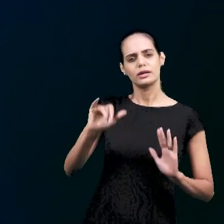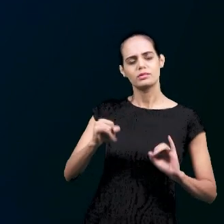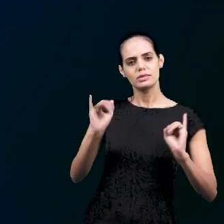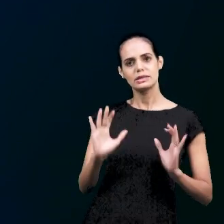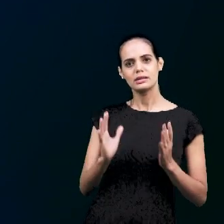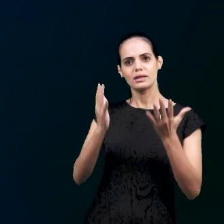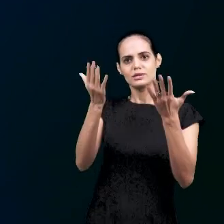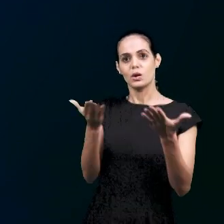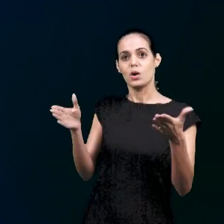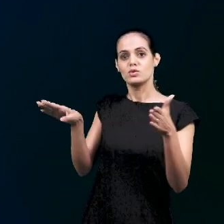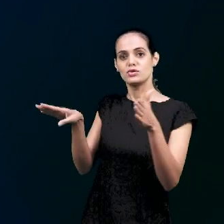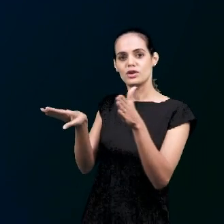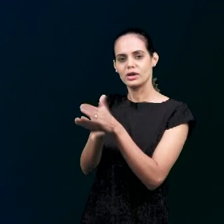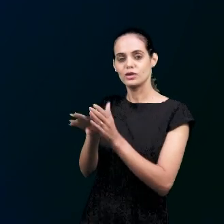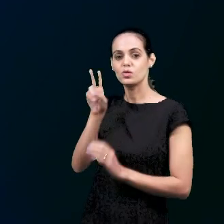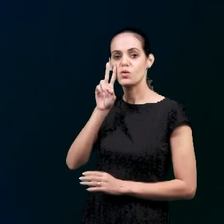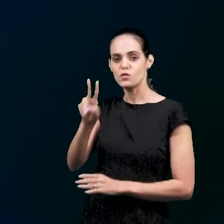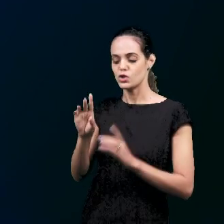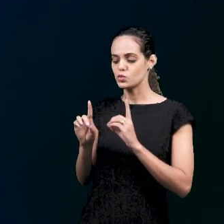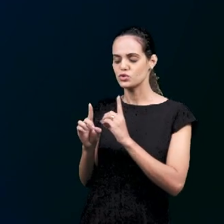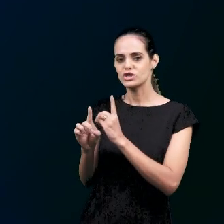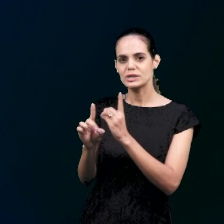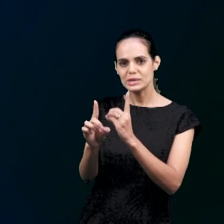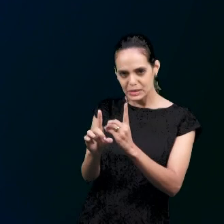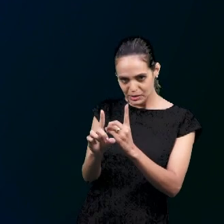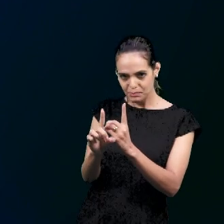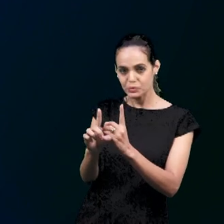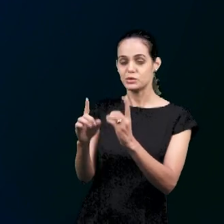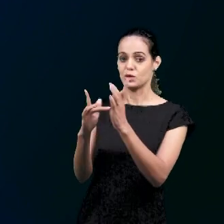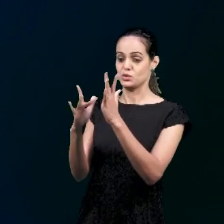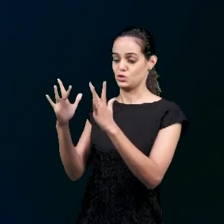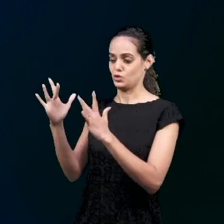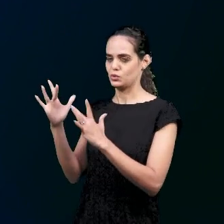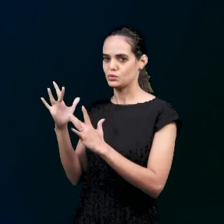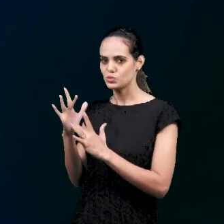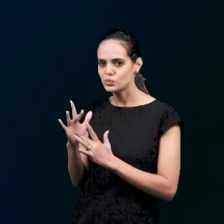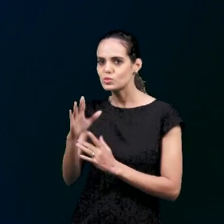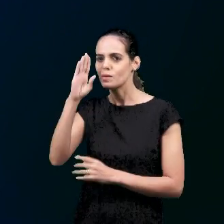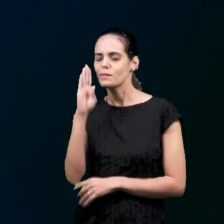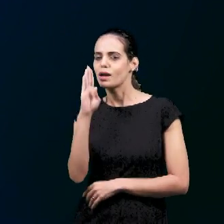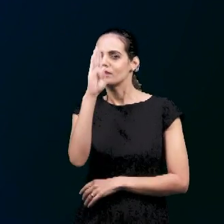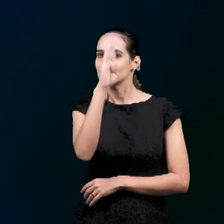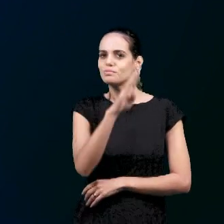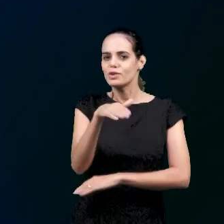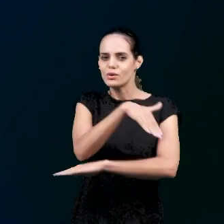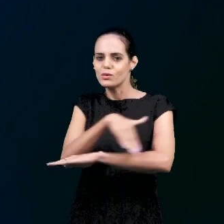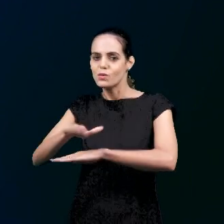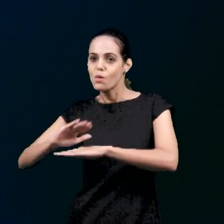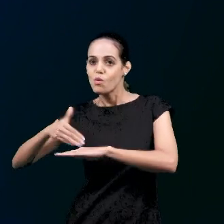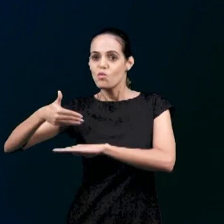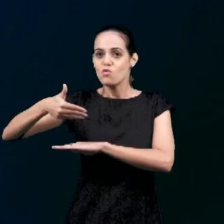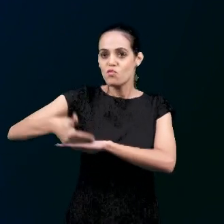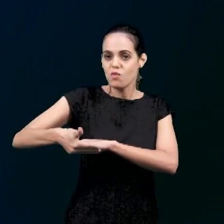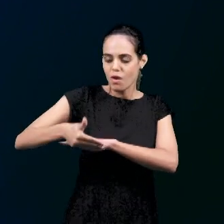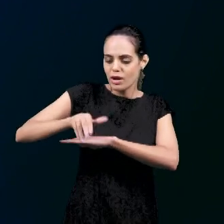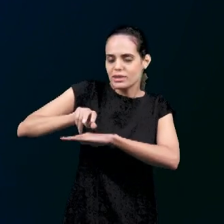Alors, il est entré en Jéricho et en partant de Jéricho, lui et ses disciples est venu et l'aveugle Bartimée, fils de